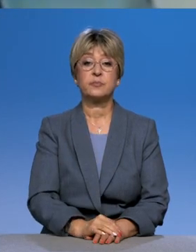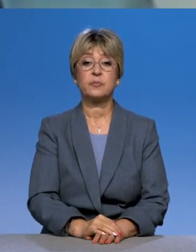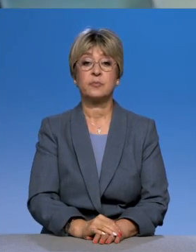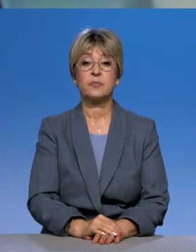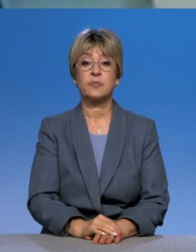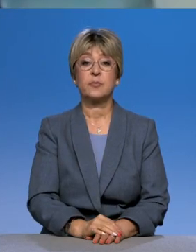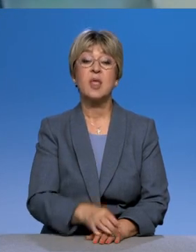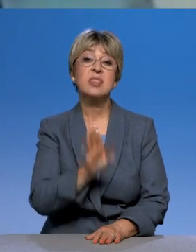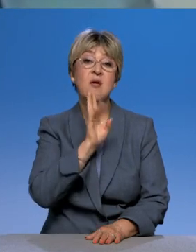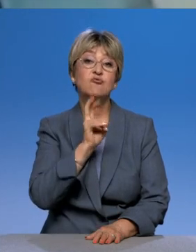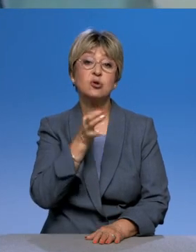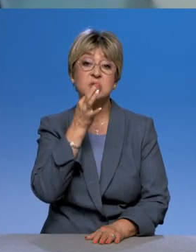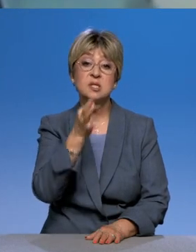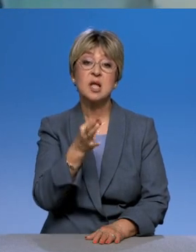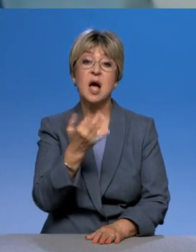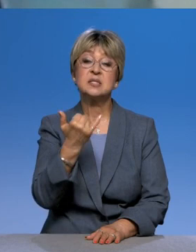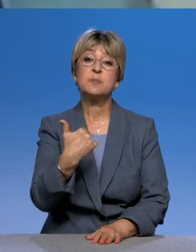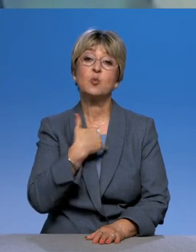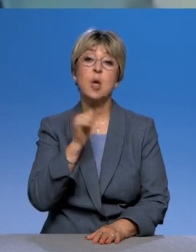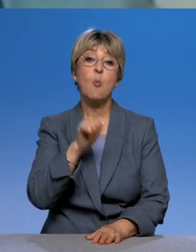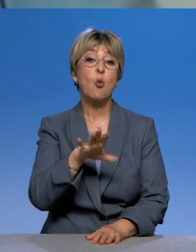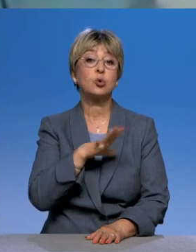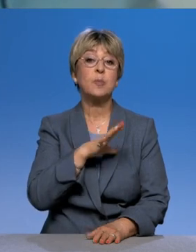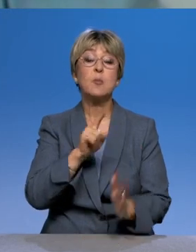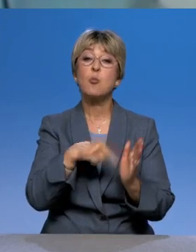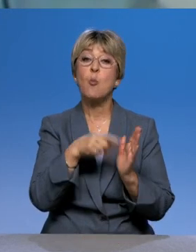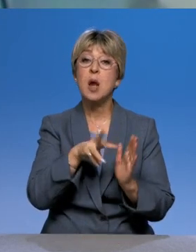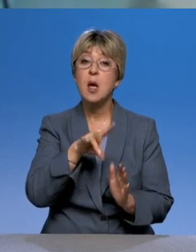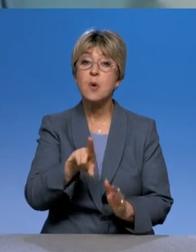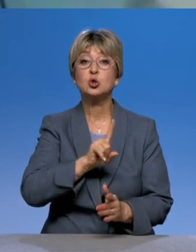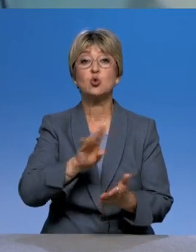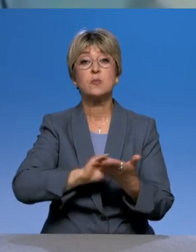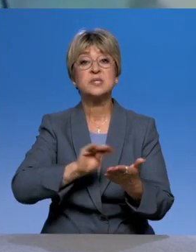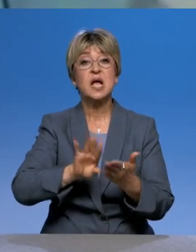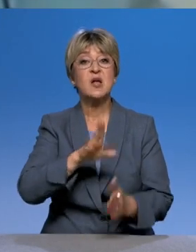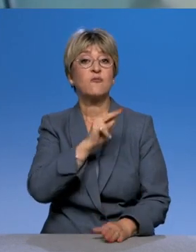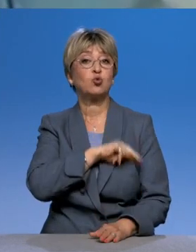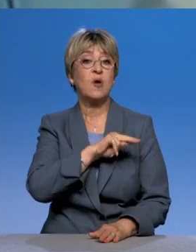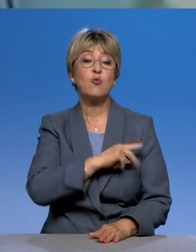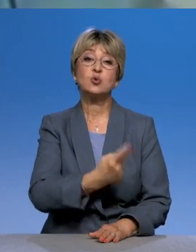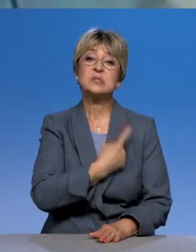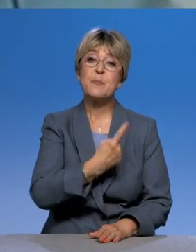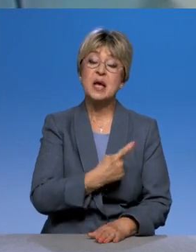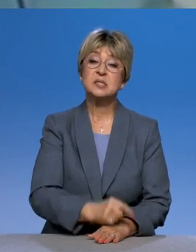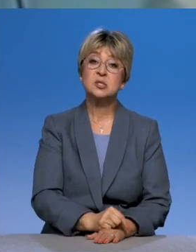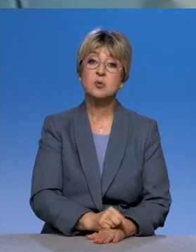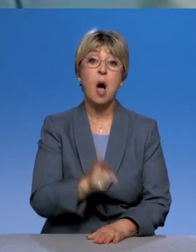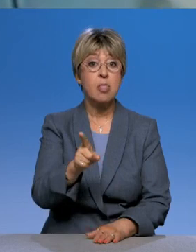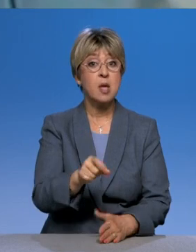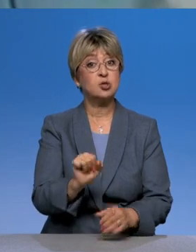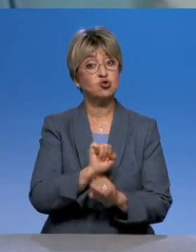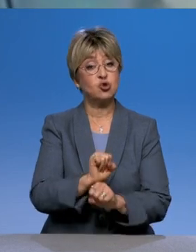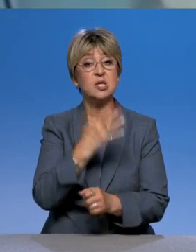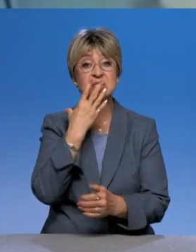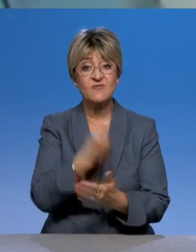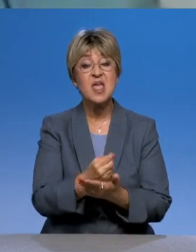позвонила, сказала, а ведь теперь у нее могут быть проблемы, то, что она написала в трудовую инспекцию. Почему? Она же отстаивает свои права. Прекрасно. Вот так у нас